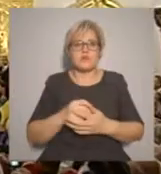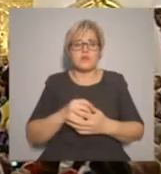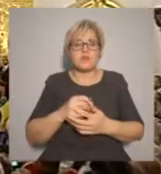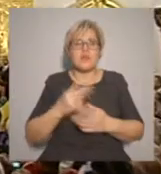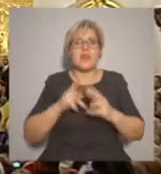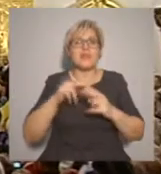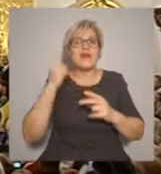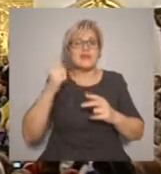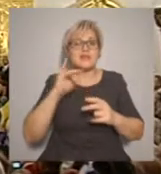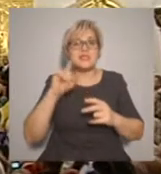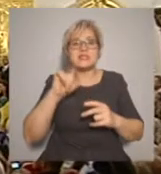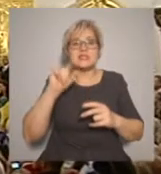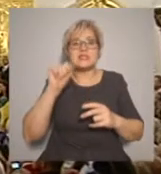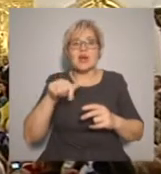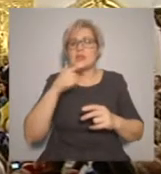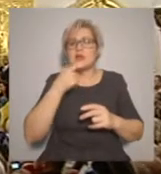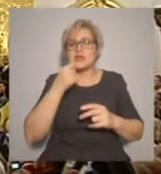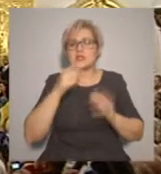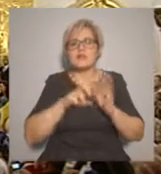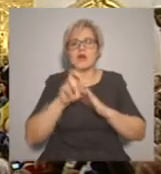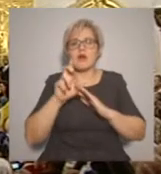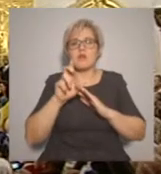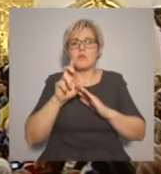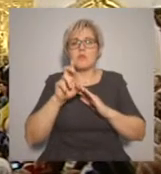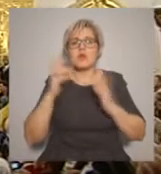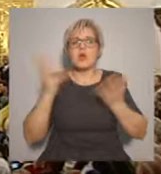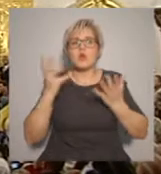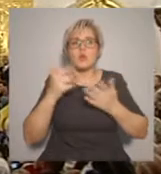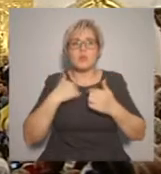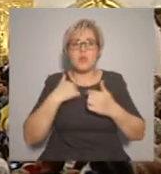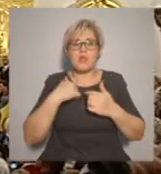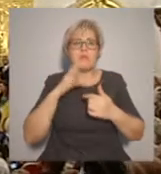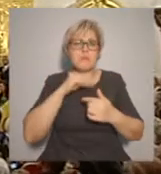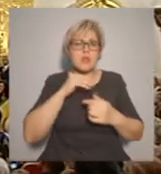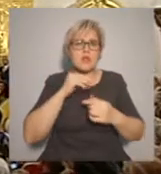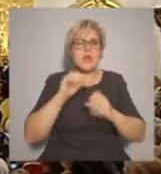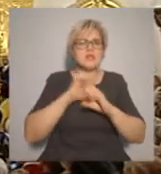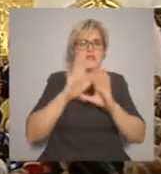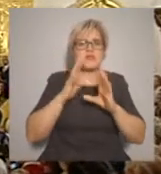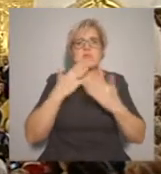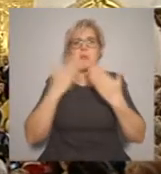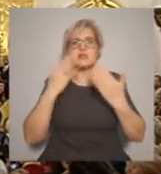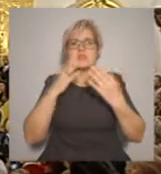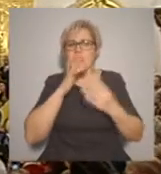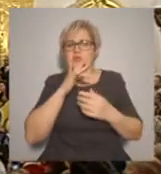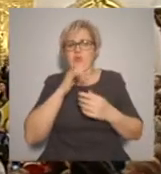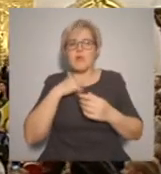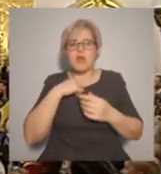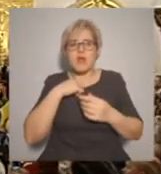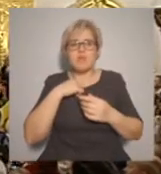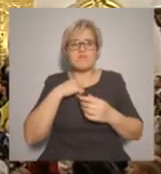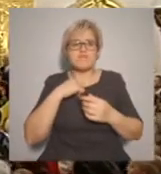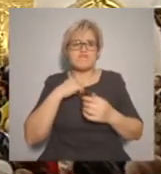самых красивых храмов, который мне пришлось осветить в последнее время. И я выражаю вам, Вагит